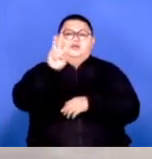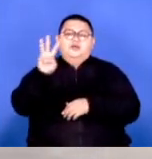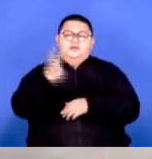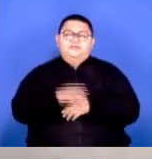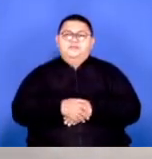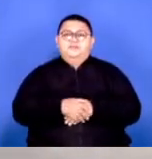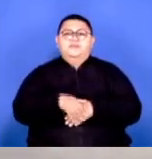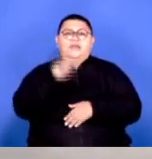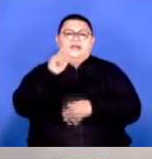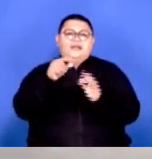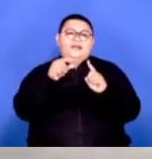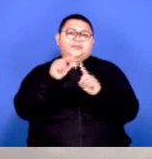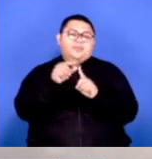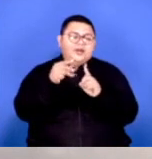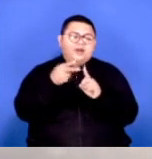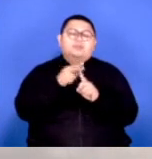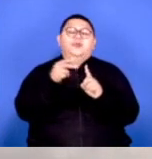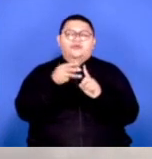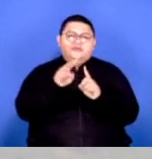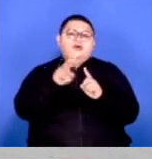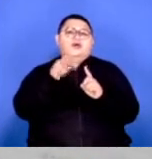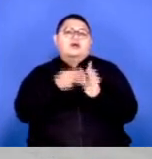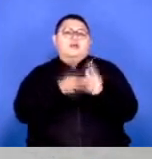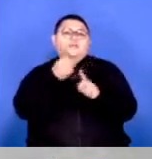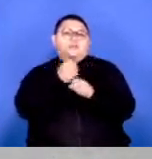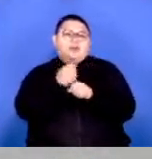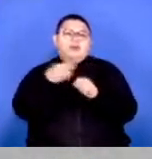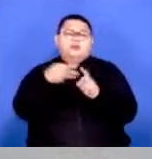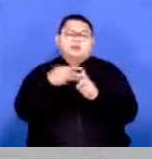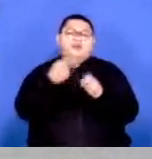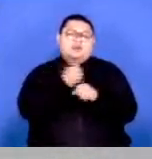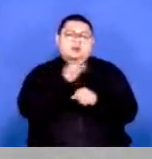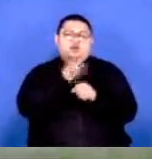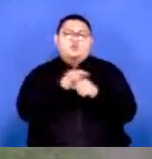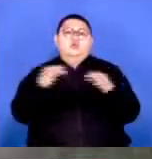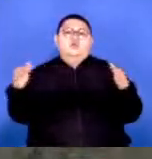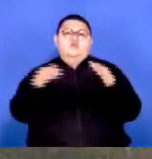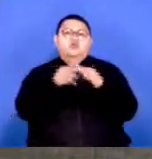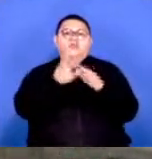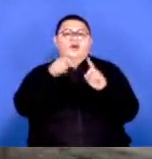Menurut PVMBG, zona aman di luar radius 4,5 km dari puncak kawah.